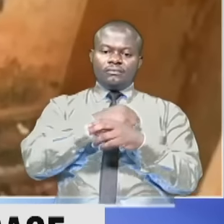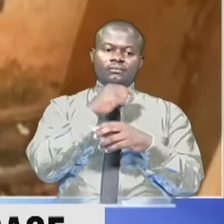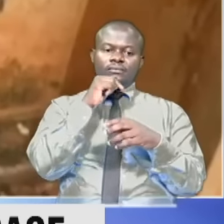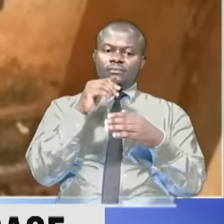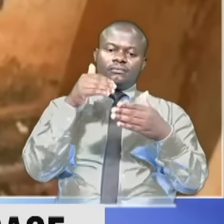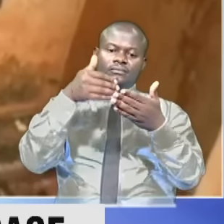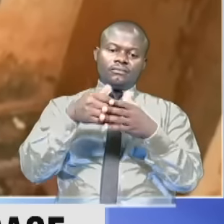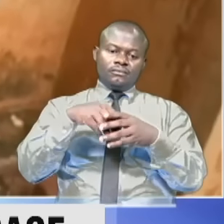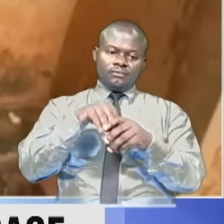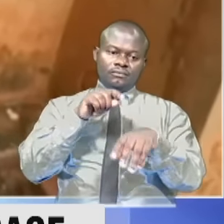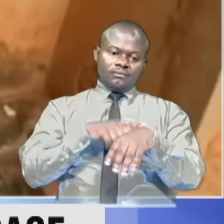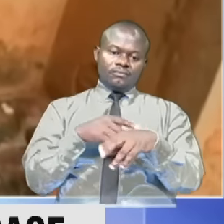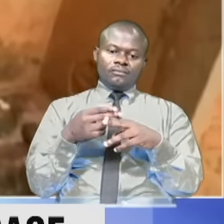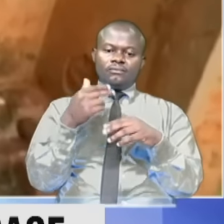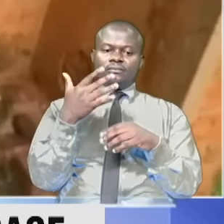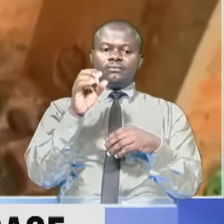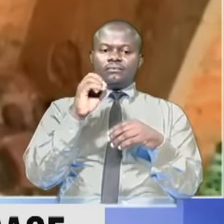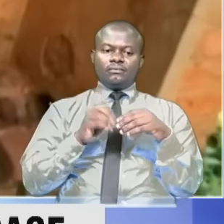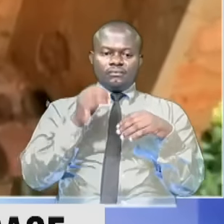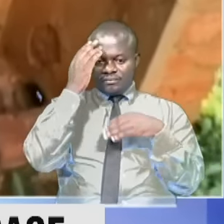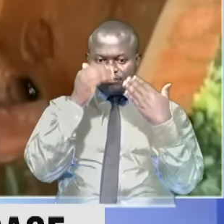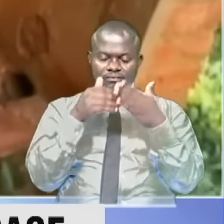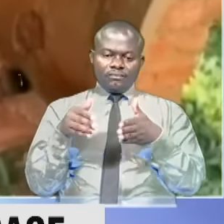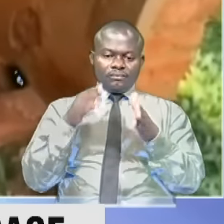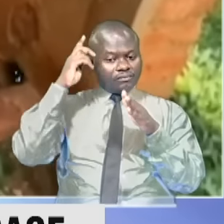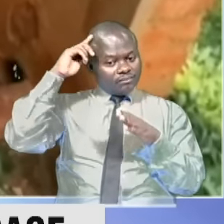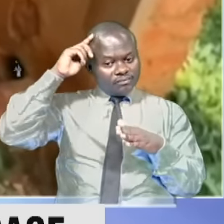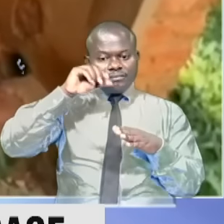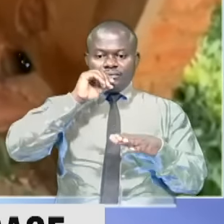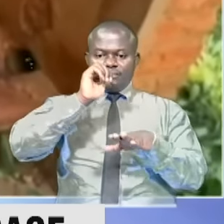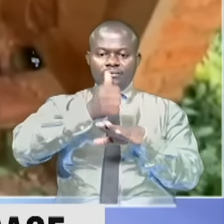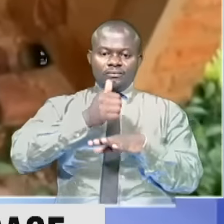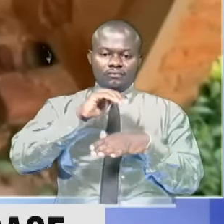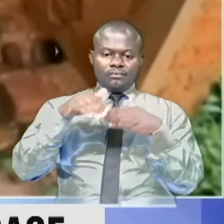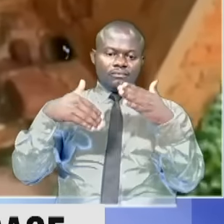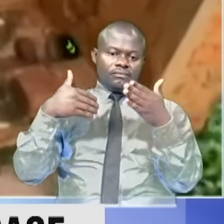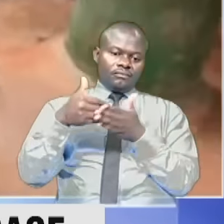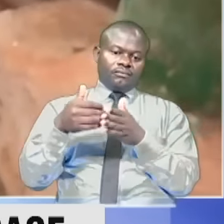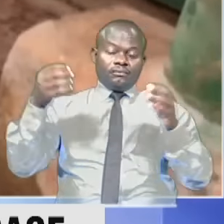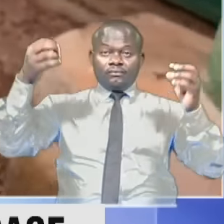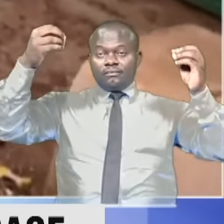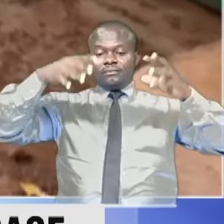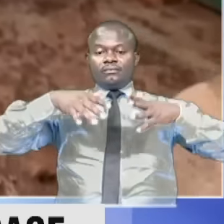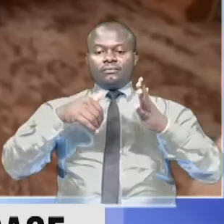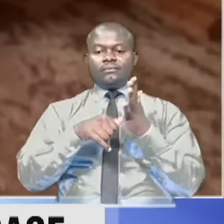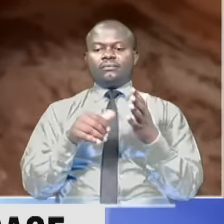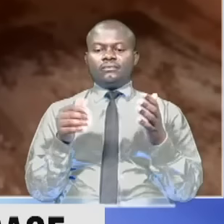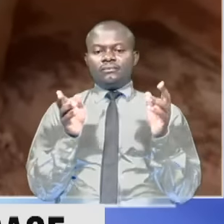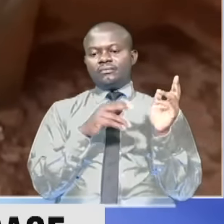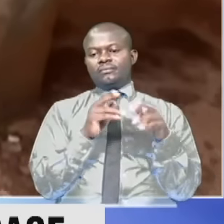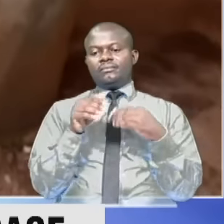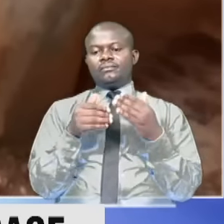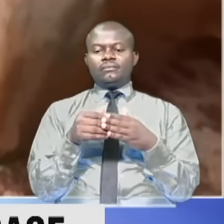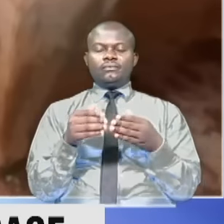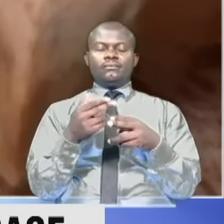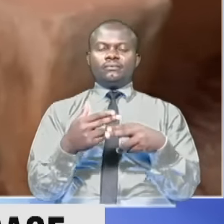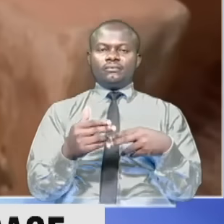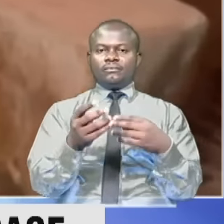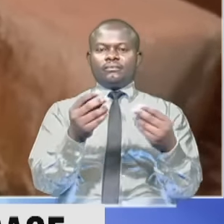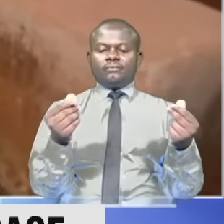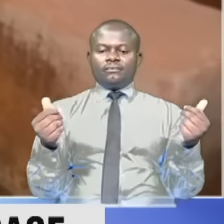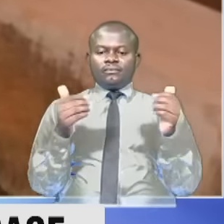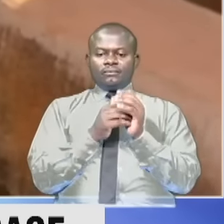muri 50% kuko na kaburimbo ntirajyaho byose aho ngaho hagenda hagaragara ibyo bibazo n'ubundi bagenda babikemura. Ariko